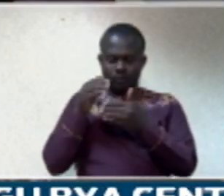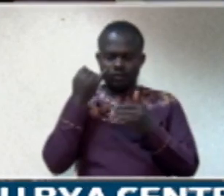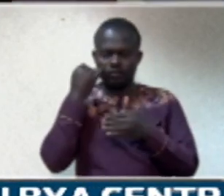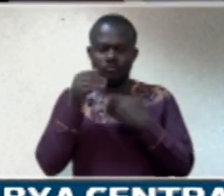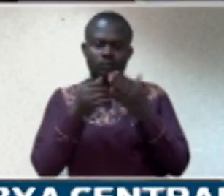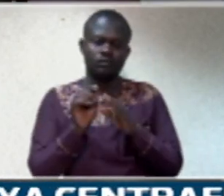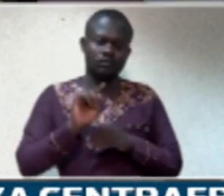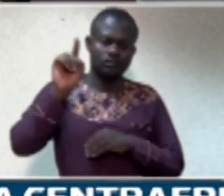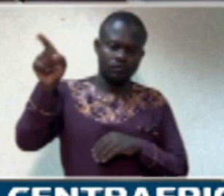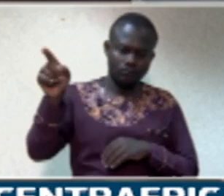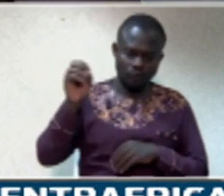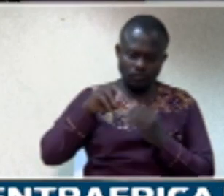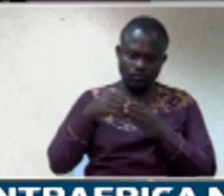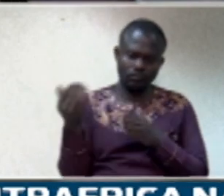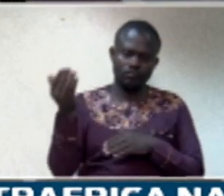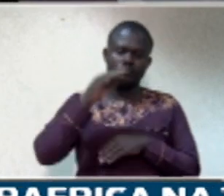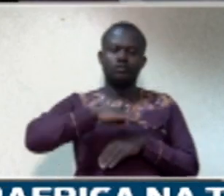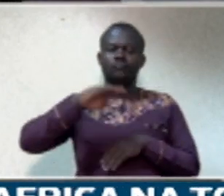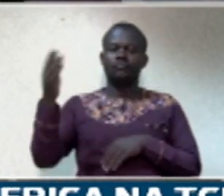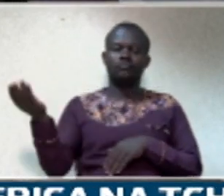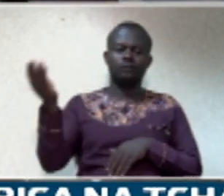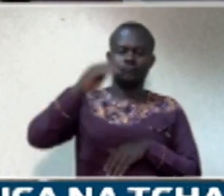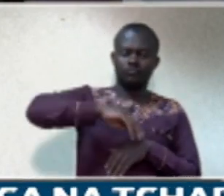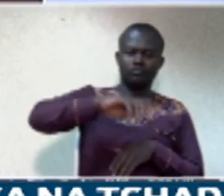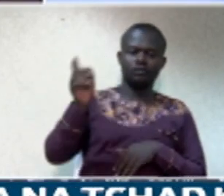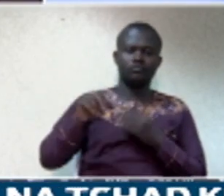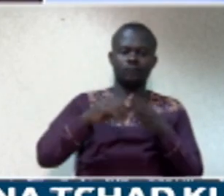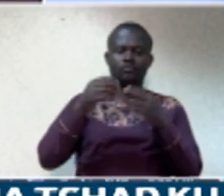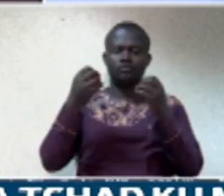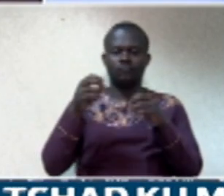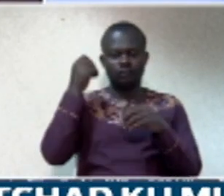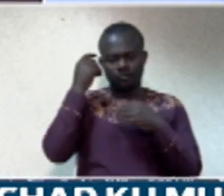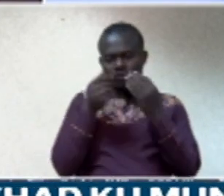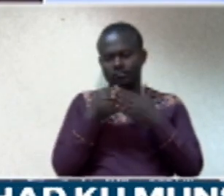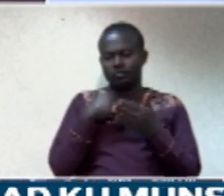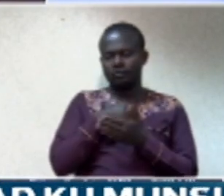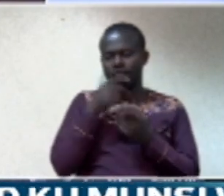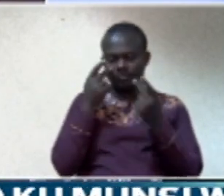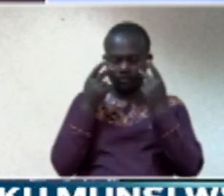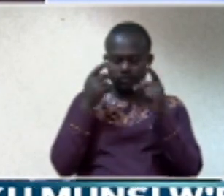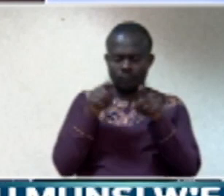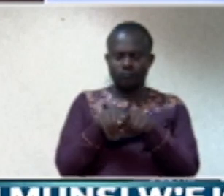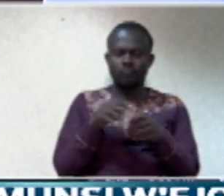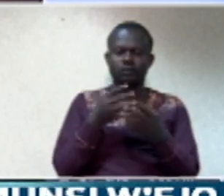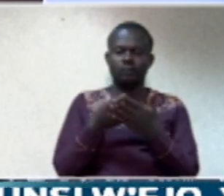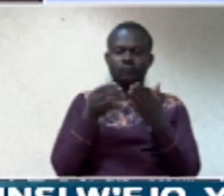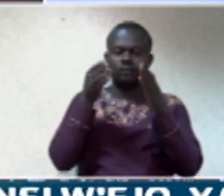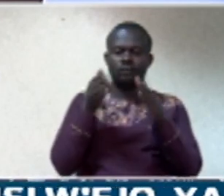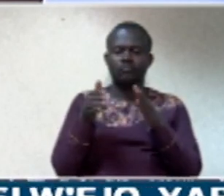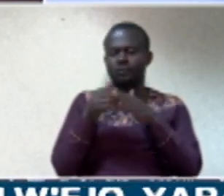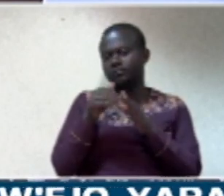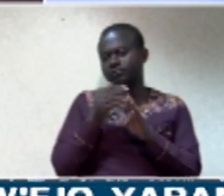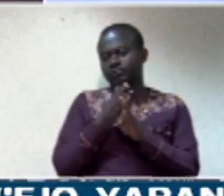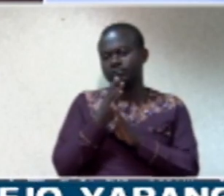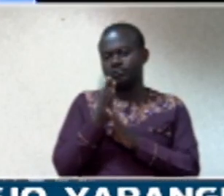niba agiye cyagihe akagaruka cyagiye yaramaze aragitakaza ibyo ngibyo tugasangana nko gufunga umuntu cyane ubwo bugororangiye ngo